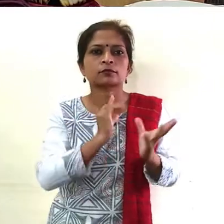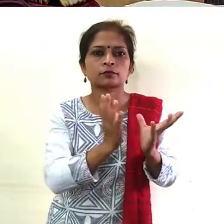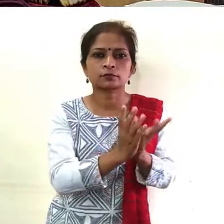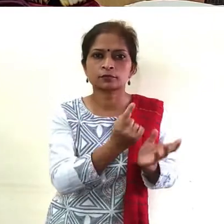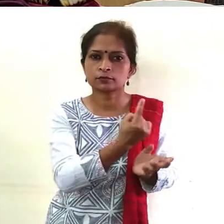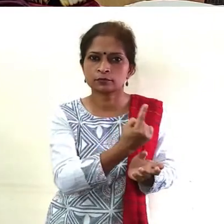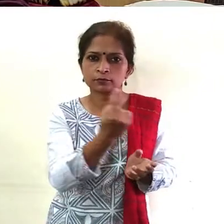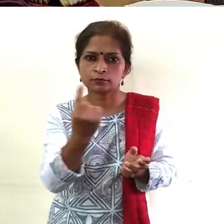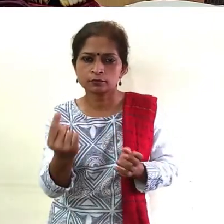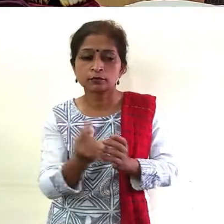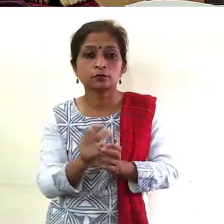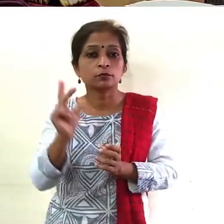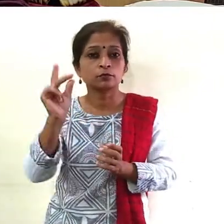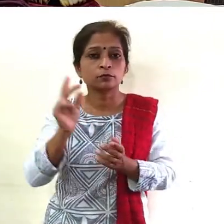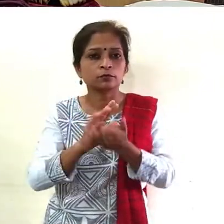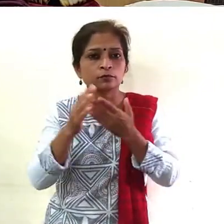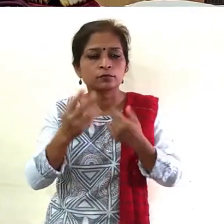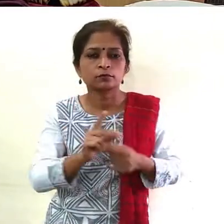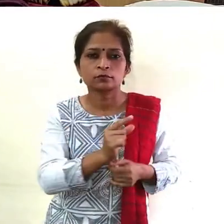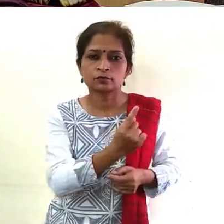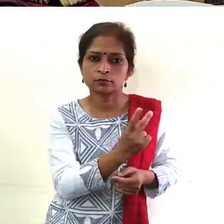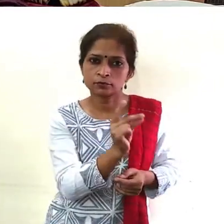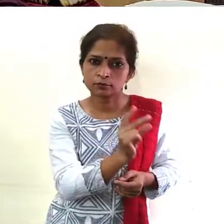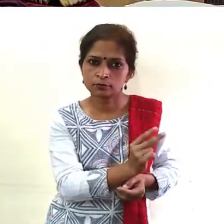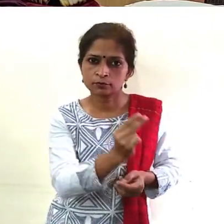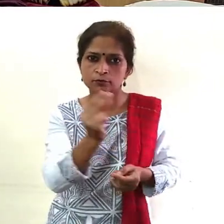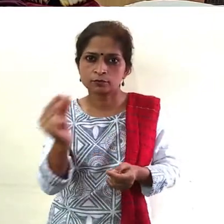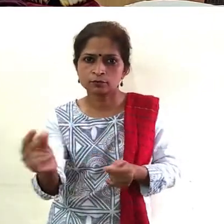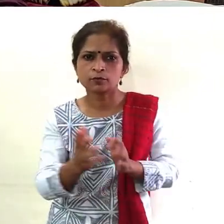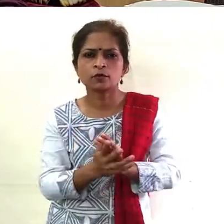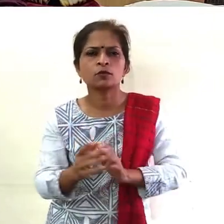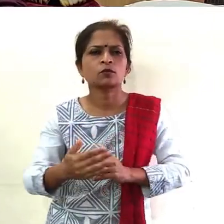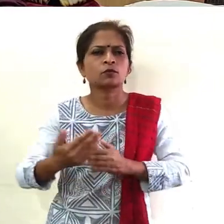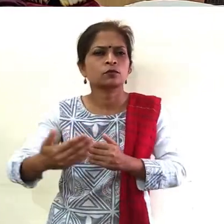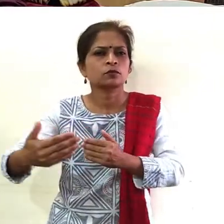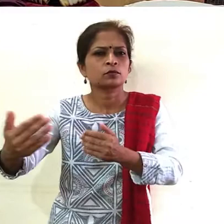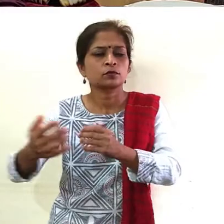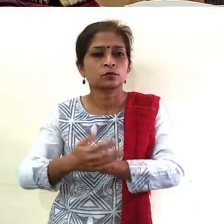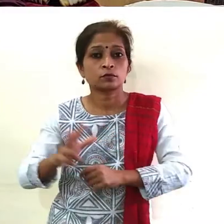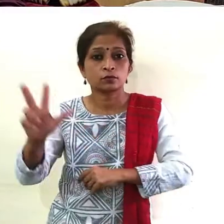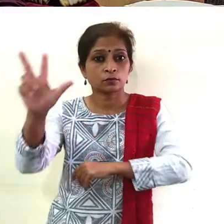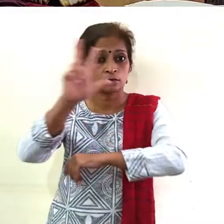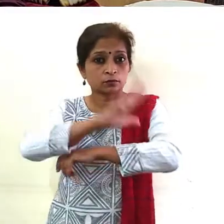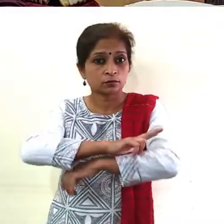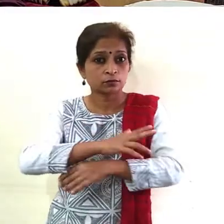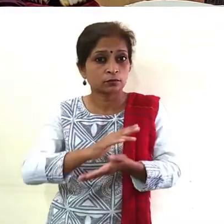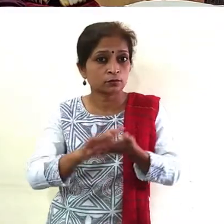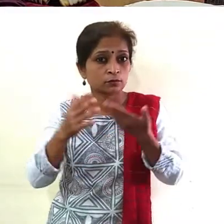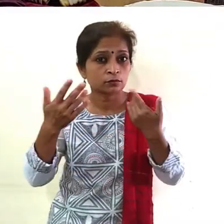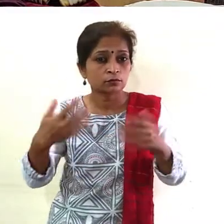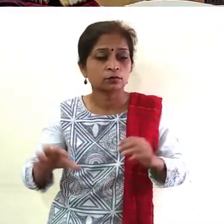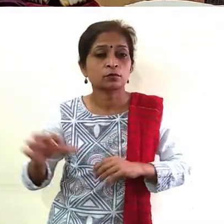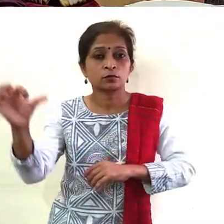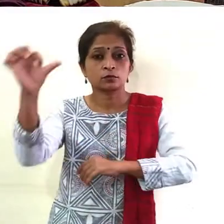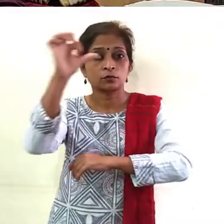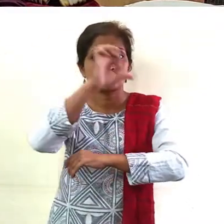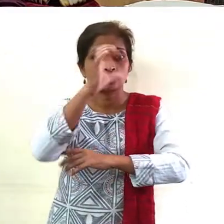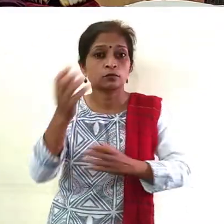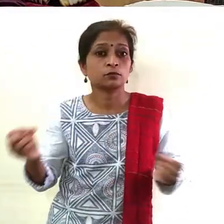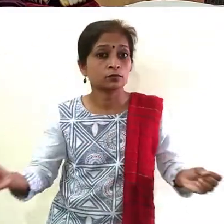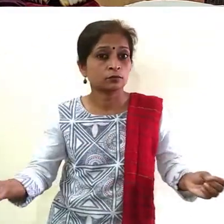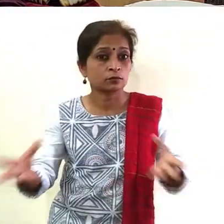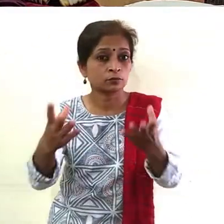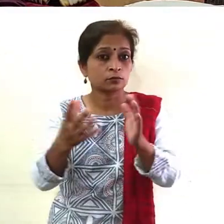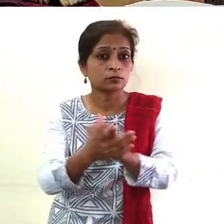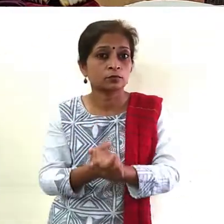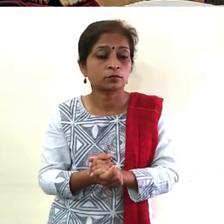चढ़ाते, दूसरा खत्म होता एक कमल का फूल चढ़ाते। ऐसे होते होते होते होते 8 दिन बीत गए, 9वां दिन भी शुरू हो गया